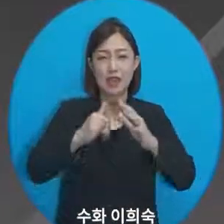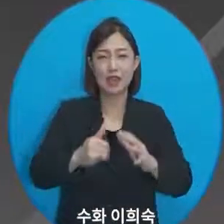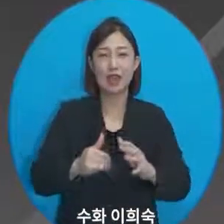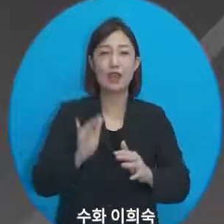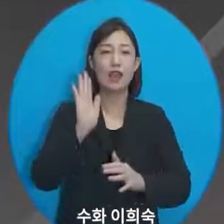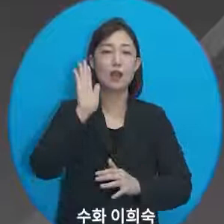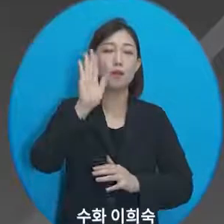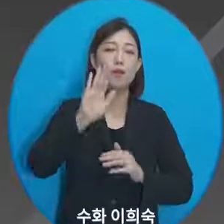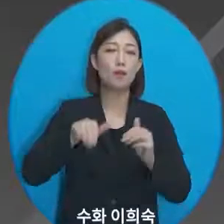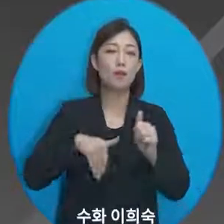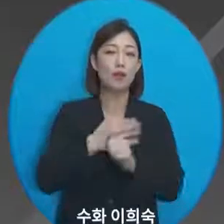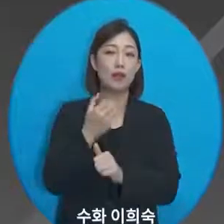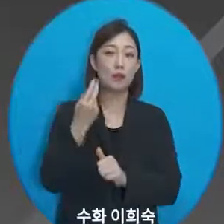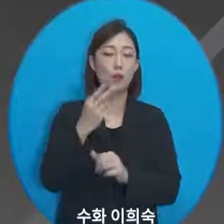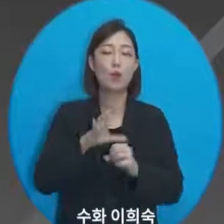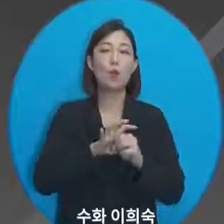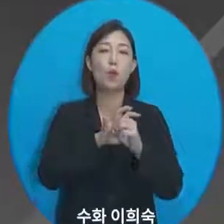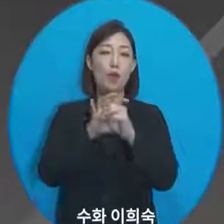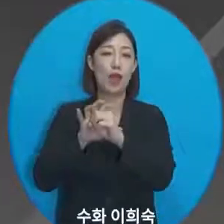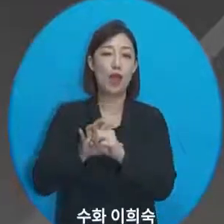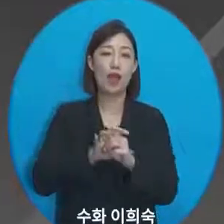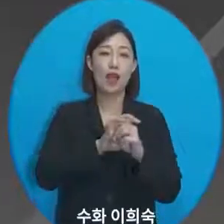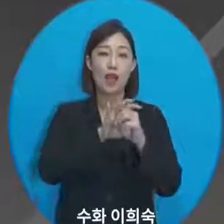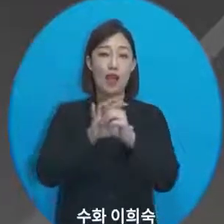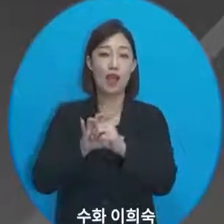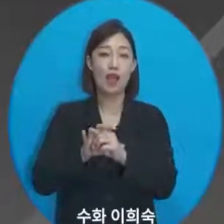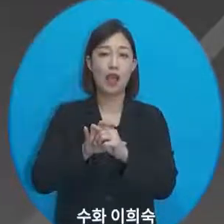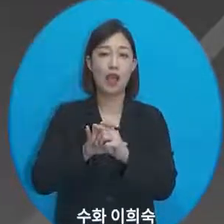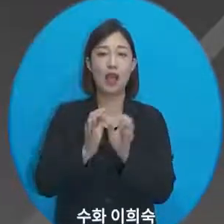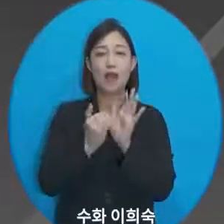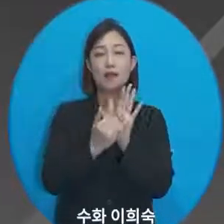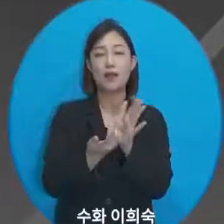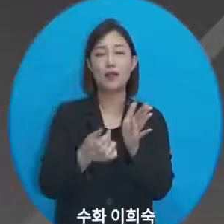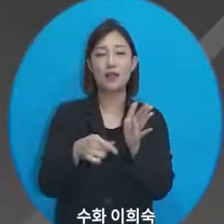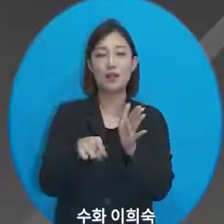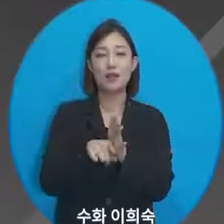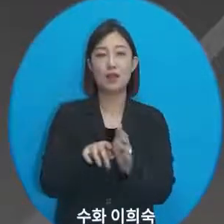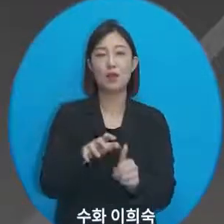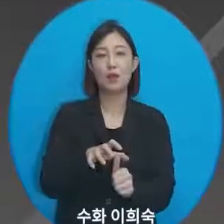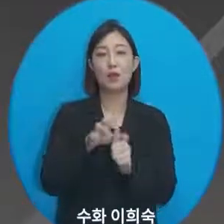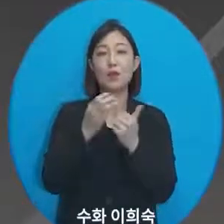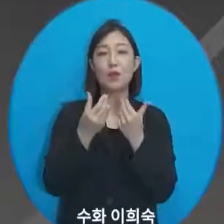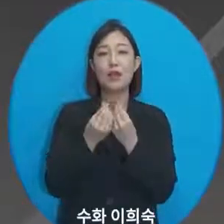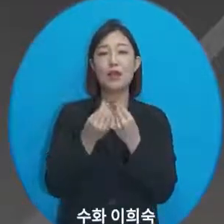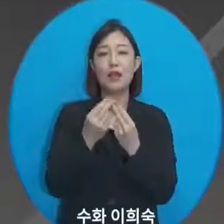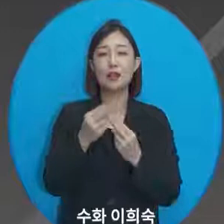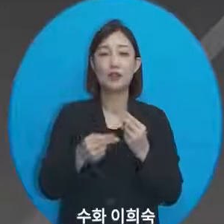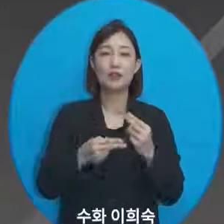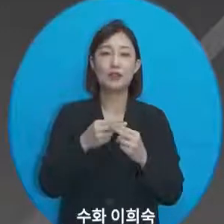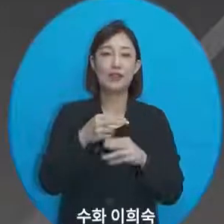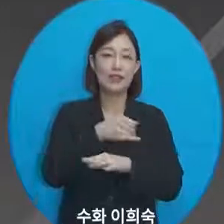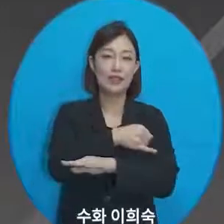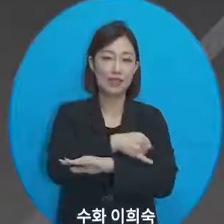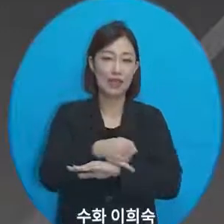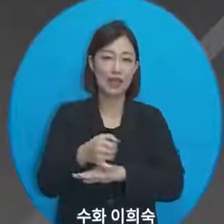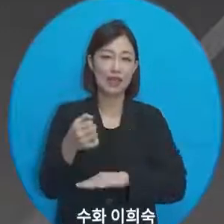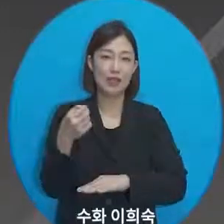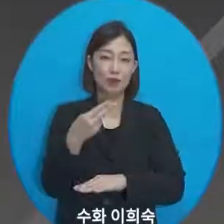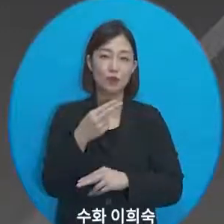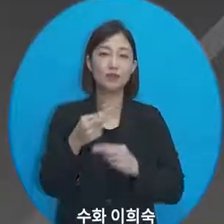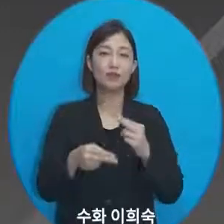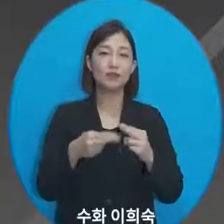가운데 요즘에 화두가 되고 있는 코로나19에 대응하는 유니버셜 디자인과 유니버셜 디자인이 나아가야